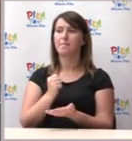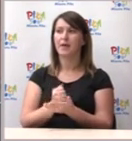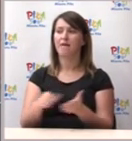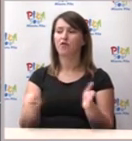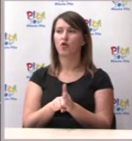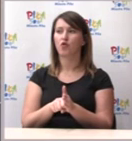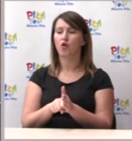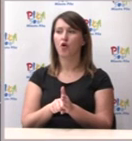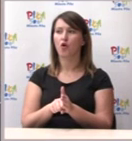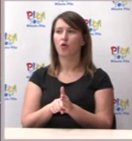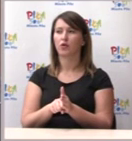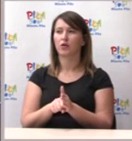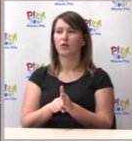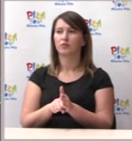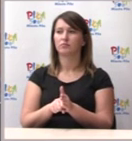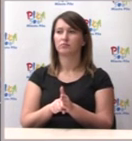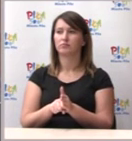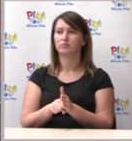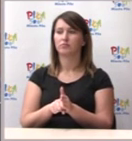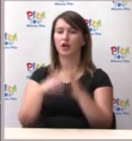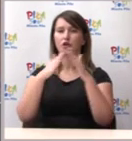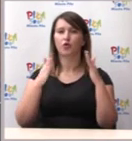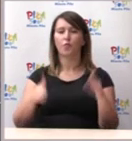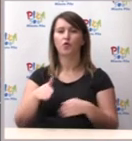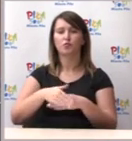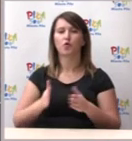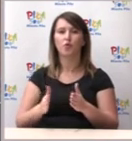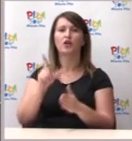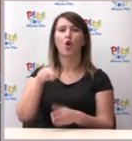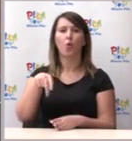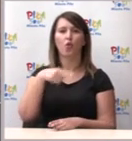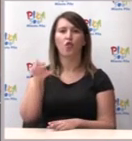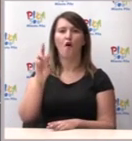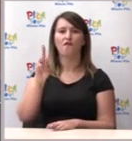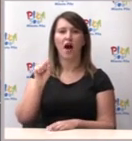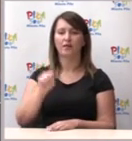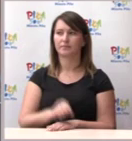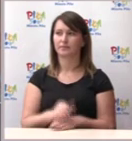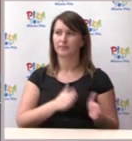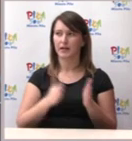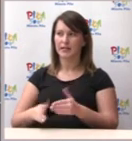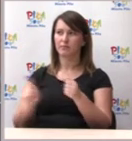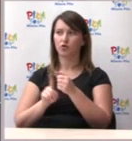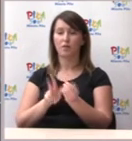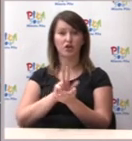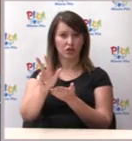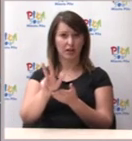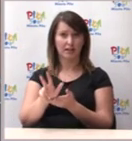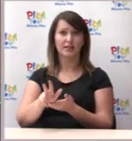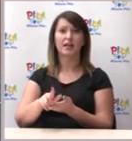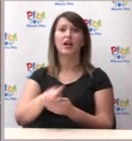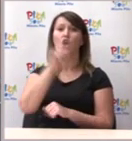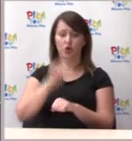wieczystego nieruchomości gruntowej położonej przy ulicy Ludowej w Pile. W punkcie 13 uchwała w sprawie wyrażenia zgody na sprzedaż